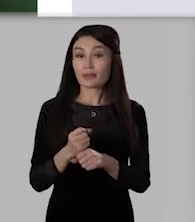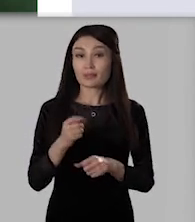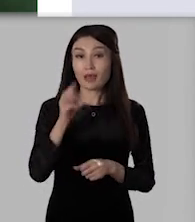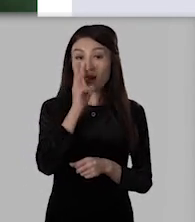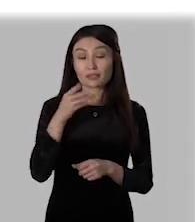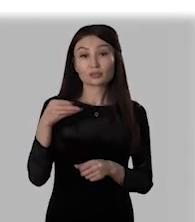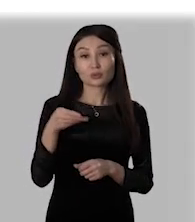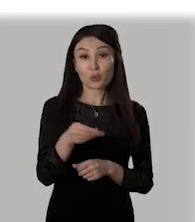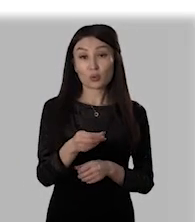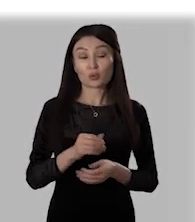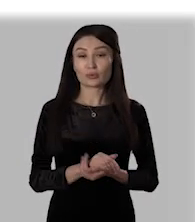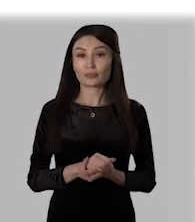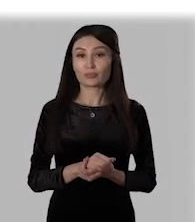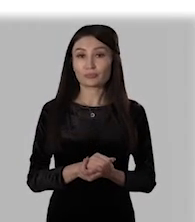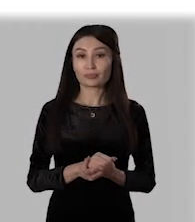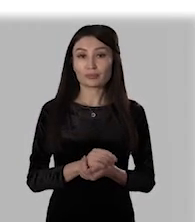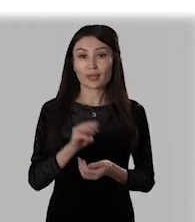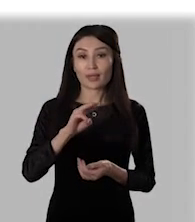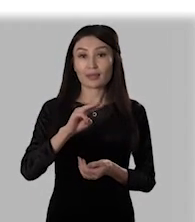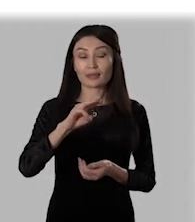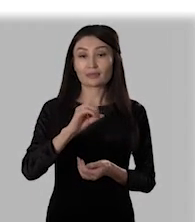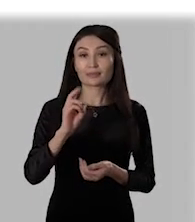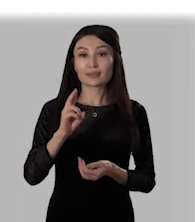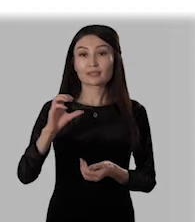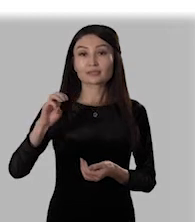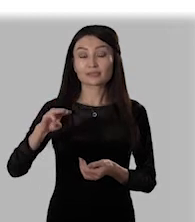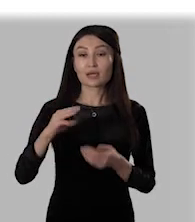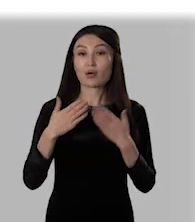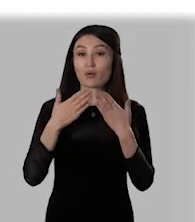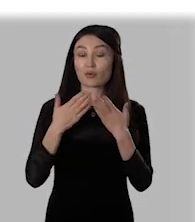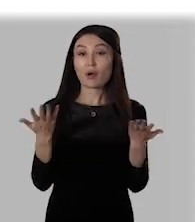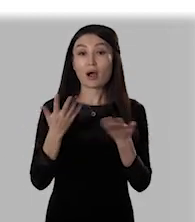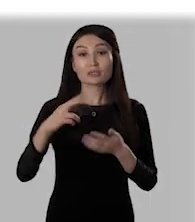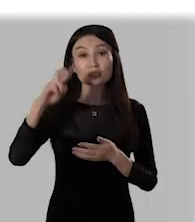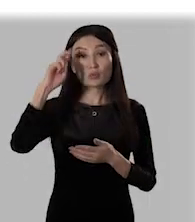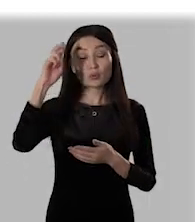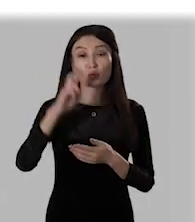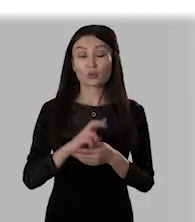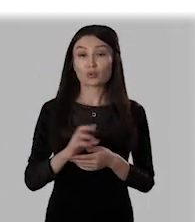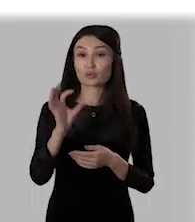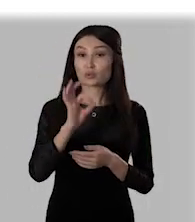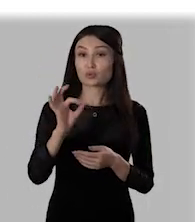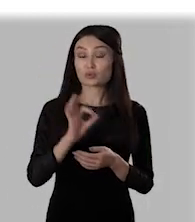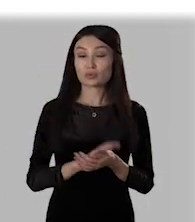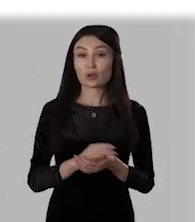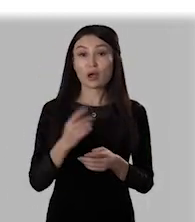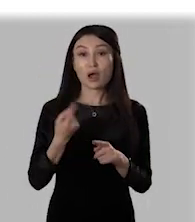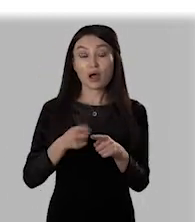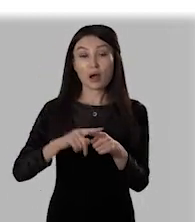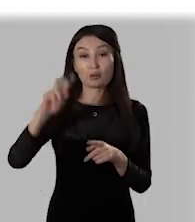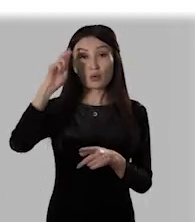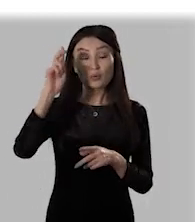Төлөнөт. Текстти окуганда кайсы өлкөлөр жөнүндө сөз болот? Ал